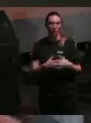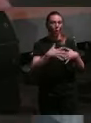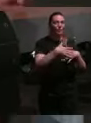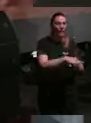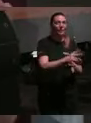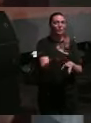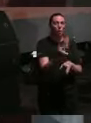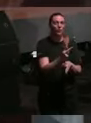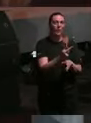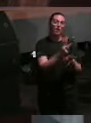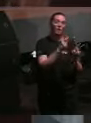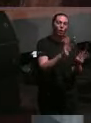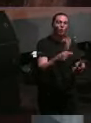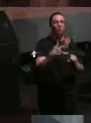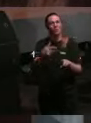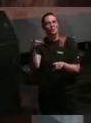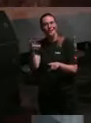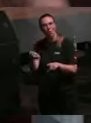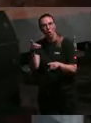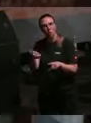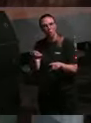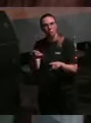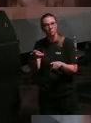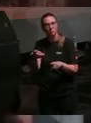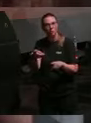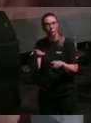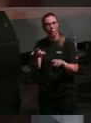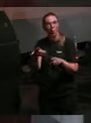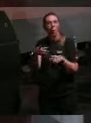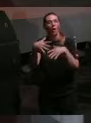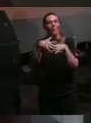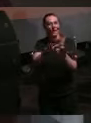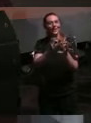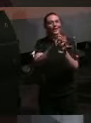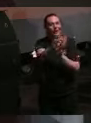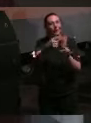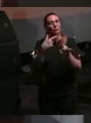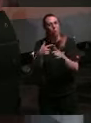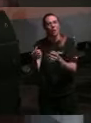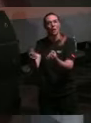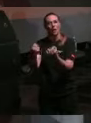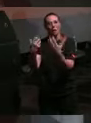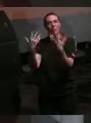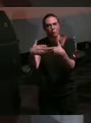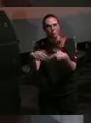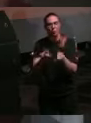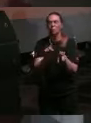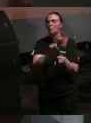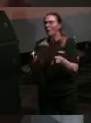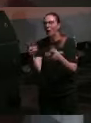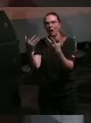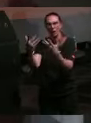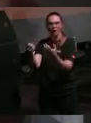forbruk og petroleums... og selve nettledningene og kraftproduksjon. Og så vi den som bare for